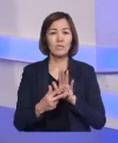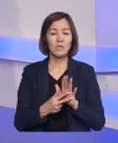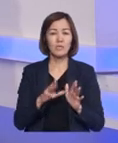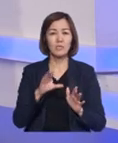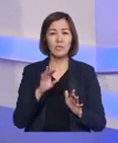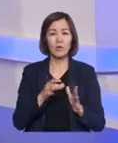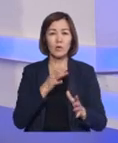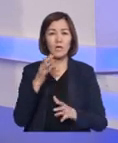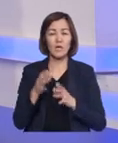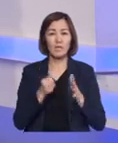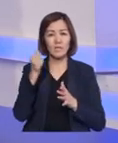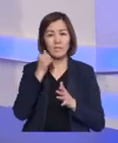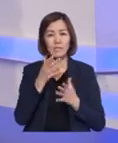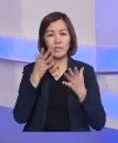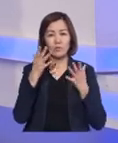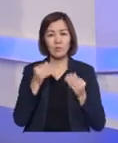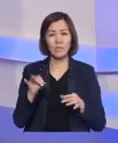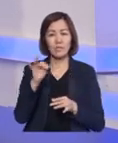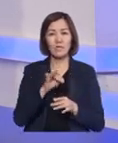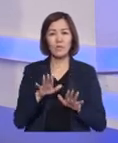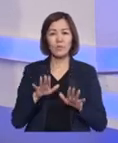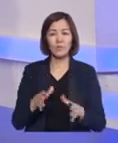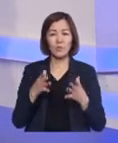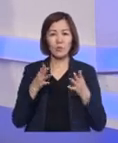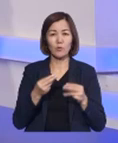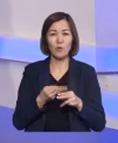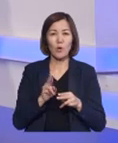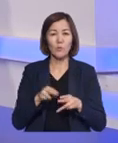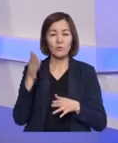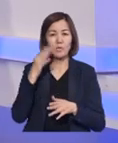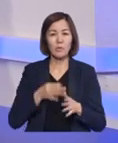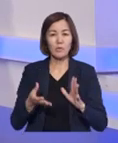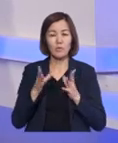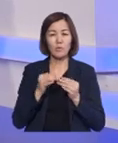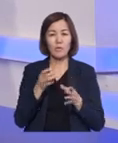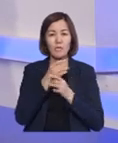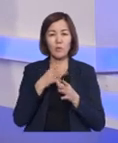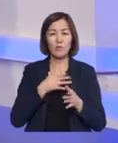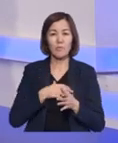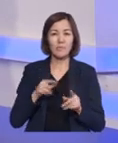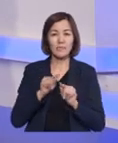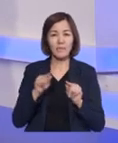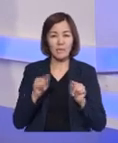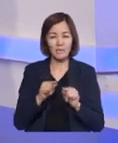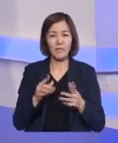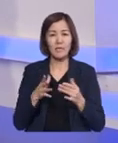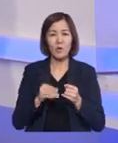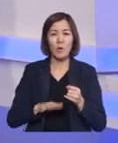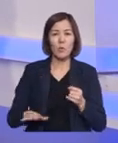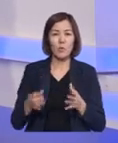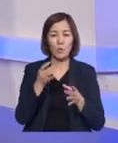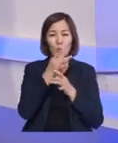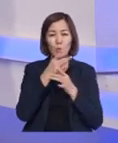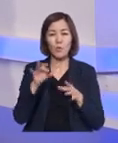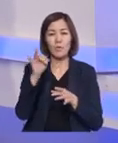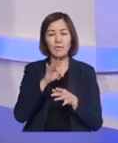18 сәуір халықаралық ескерткіштер мен тарихи орындар күні. Осы орайда Алматы облысында атаулы күннің маңызы дәріптелді. Өңір аумағындағы